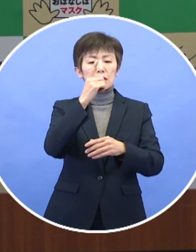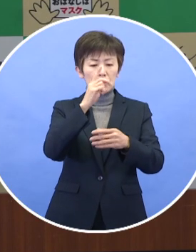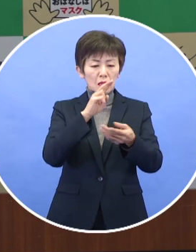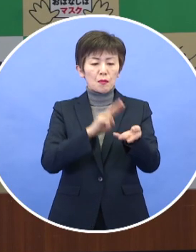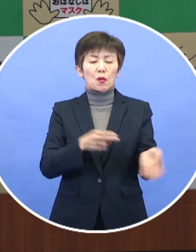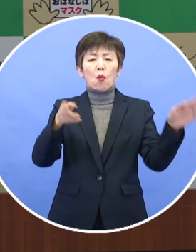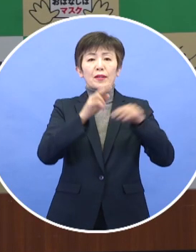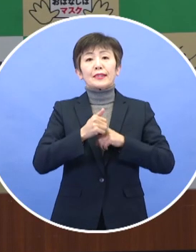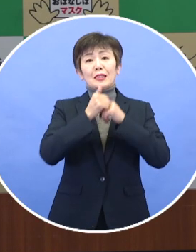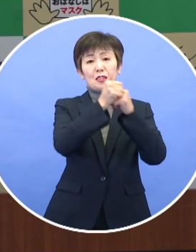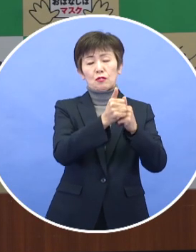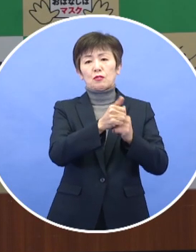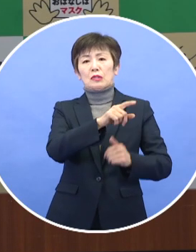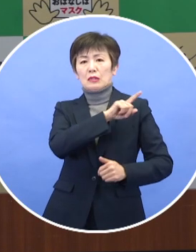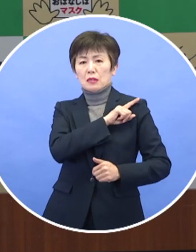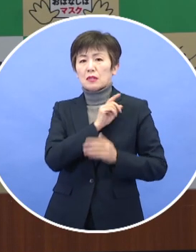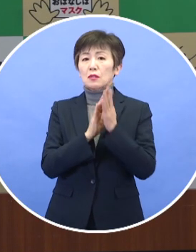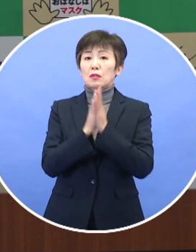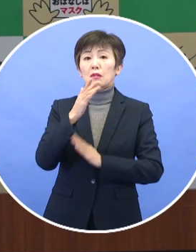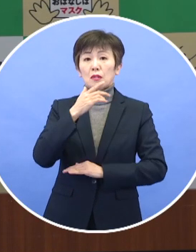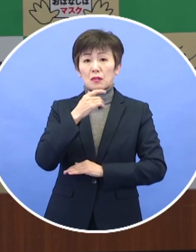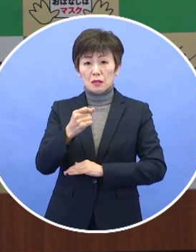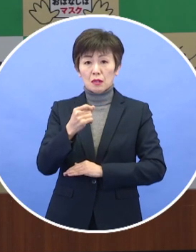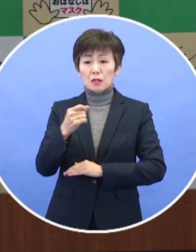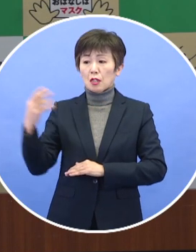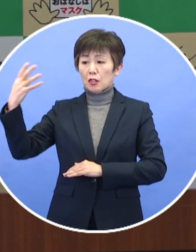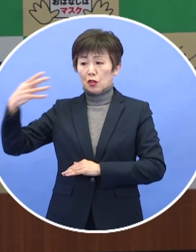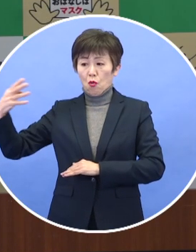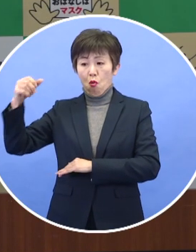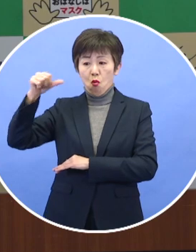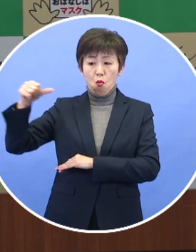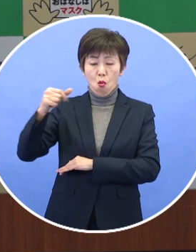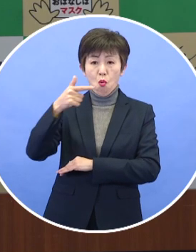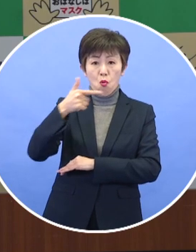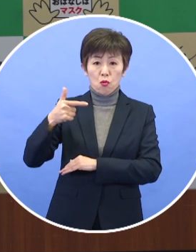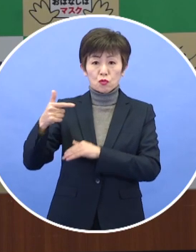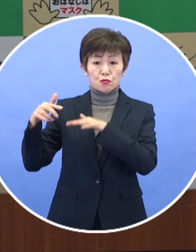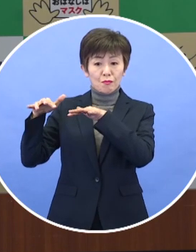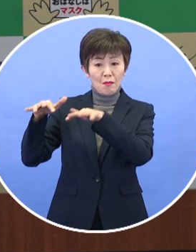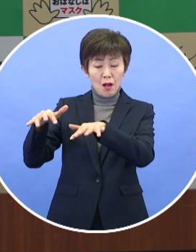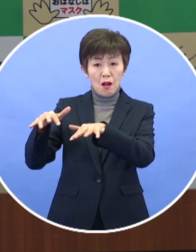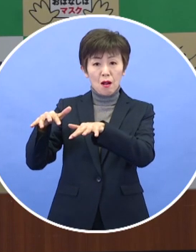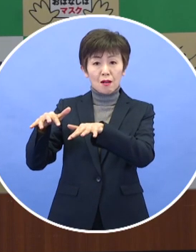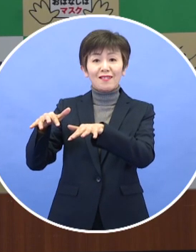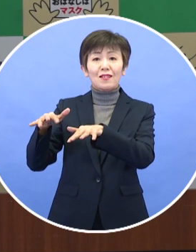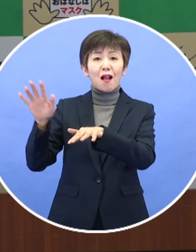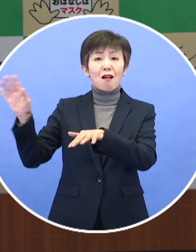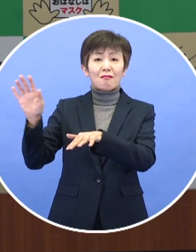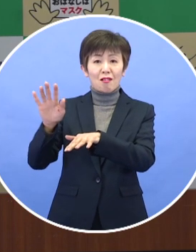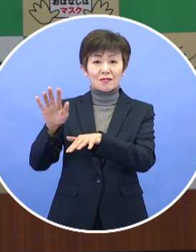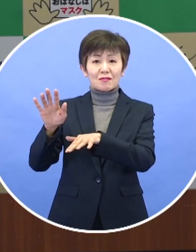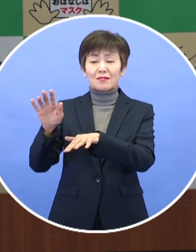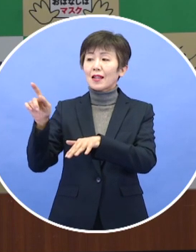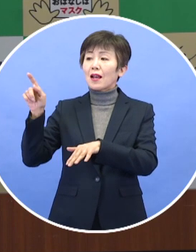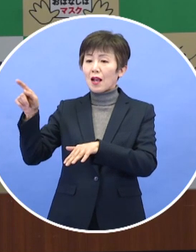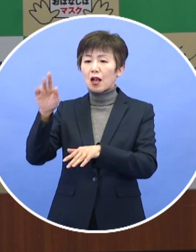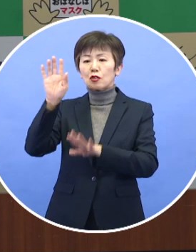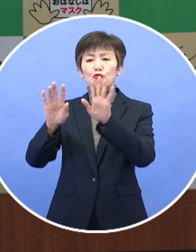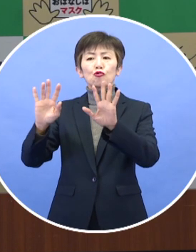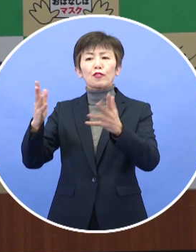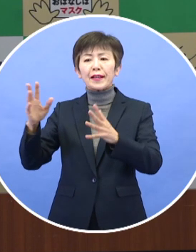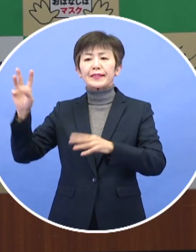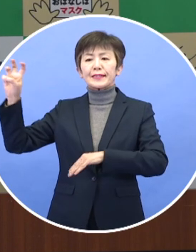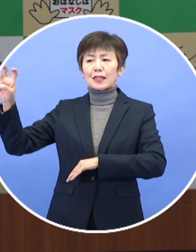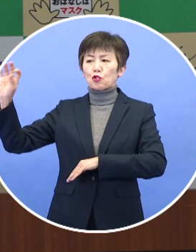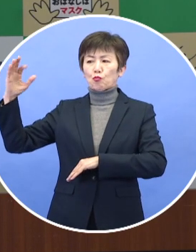。第4波第5波第6波と見ておりますけれども、無症状の方というのは第4波が3割ぐらい、第4